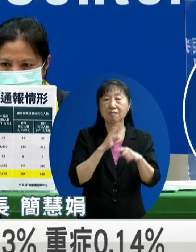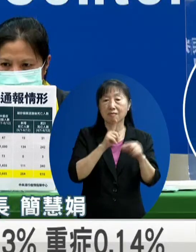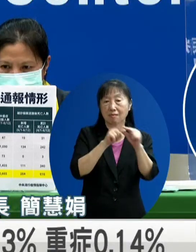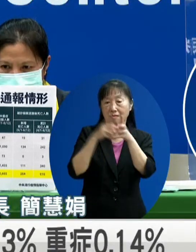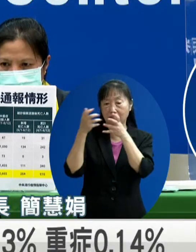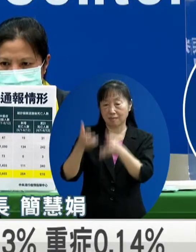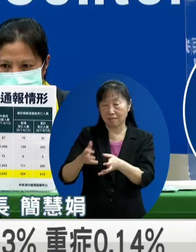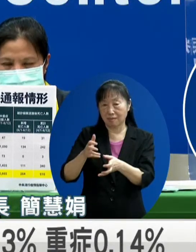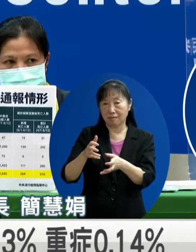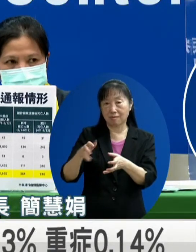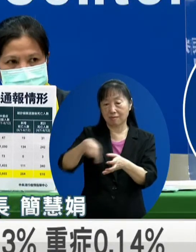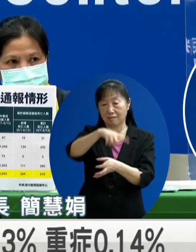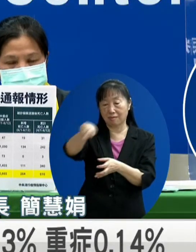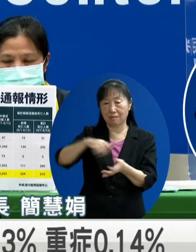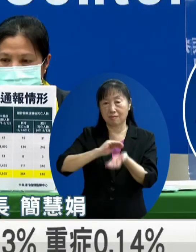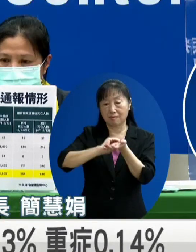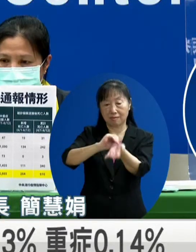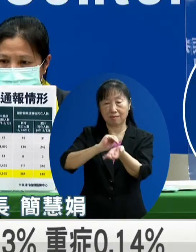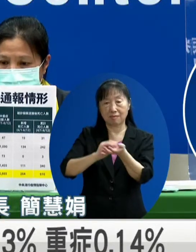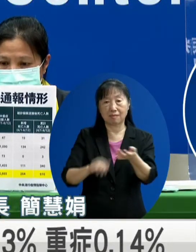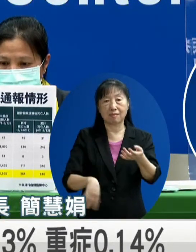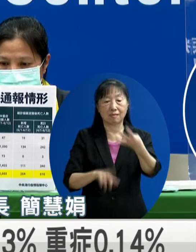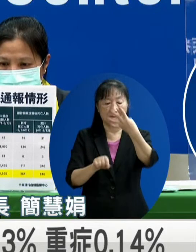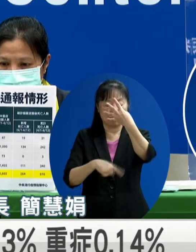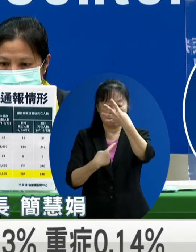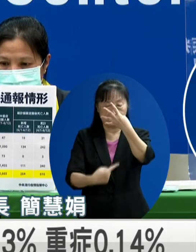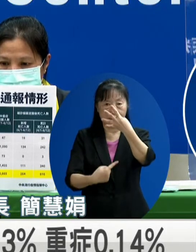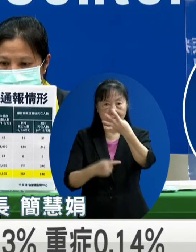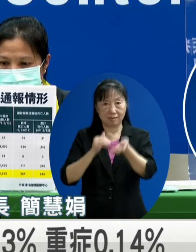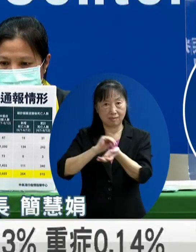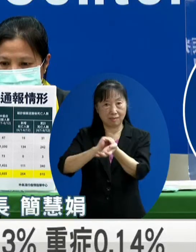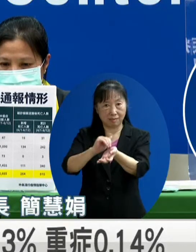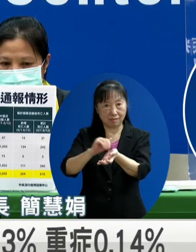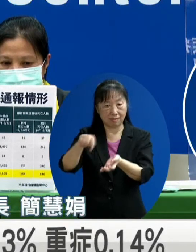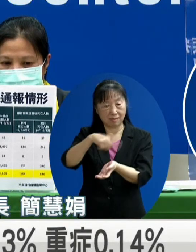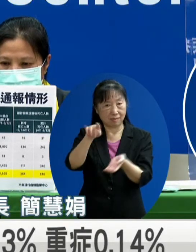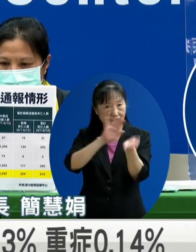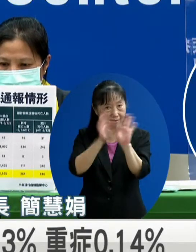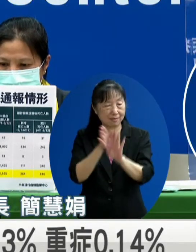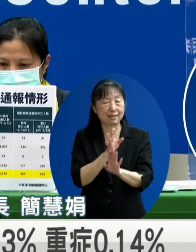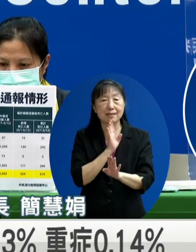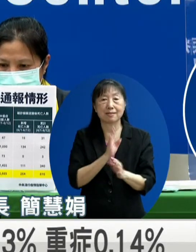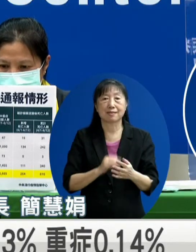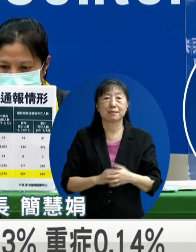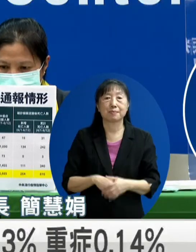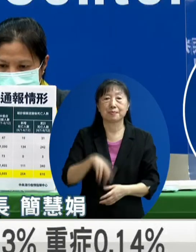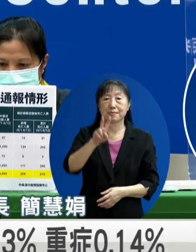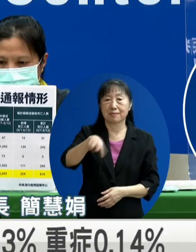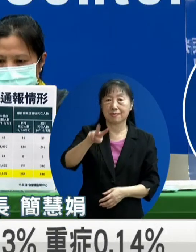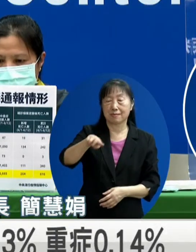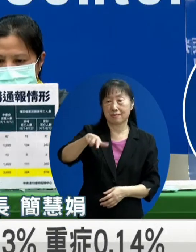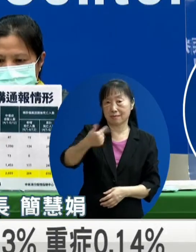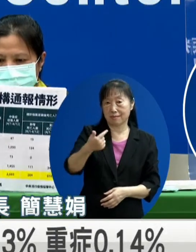症送医的哈，从四月一号开始送医的部分是